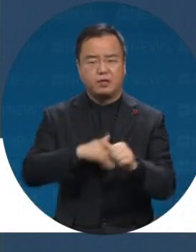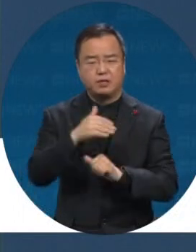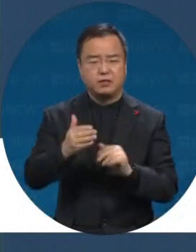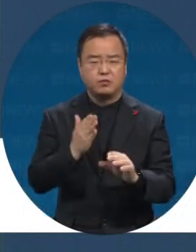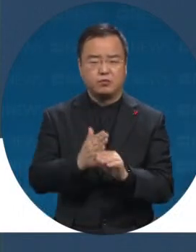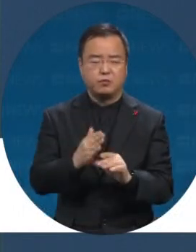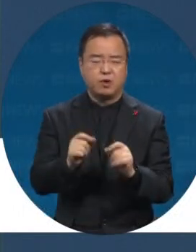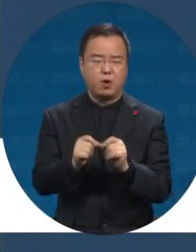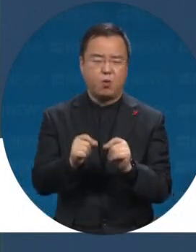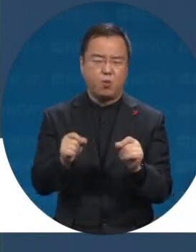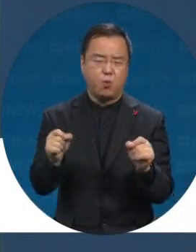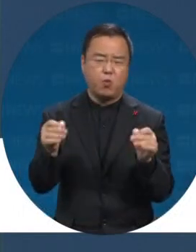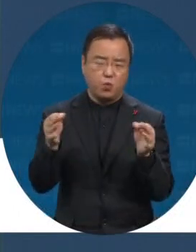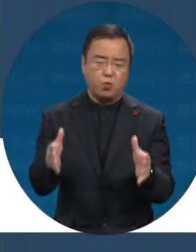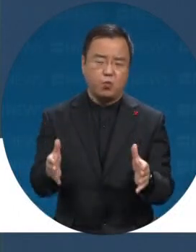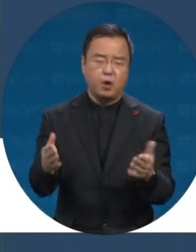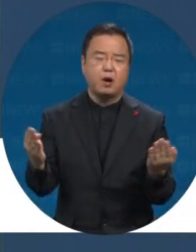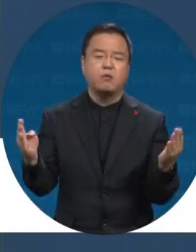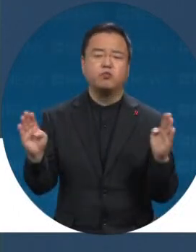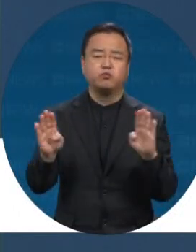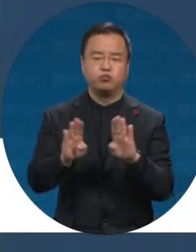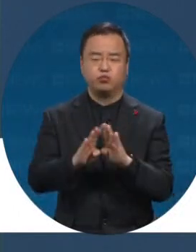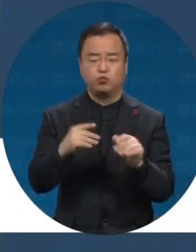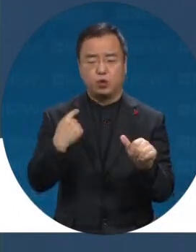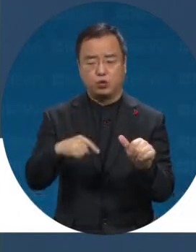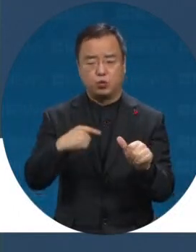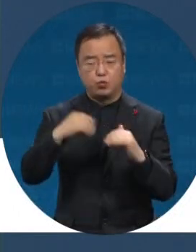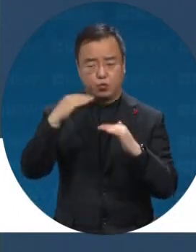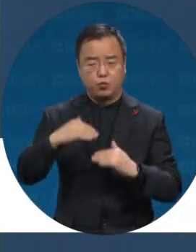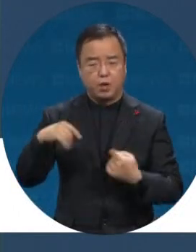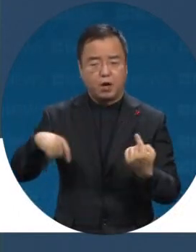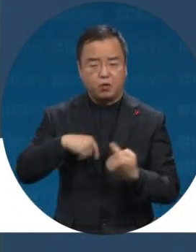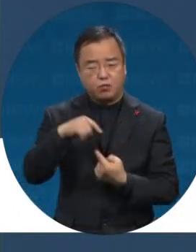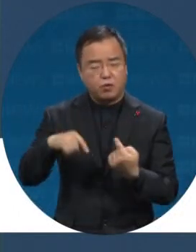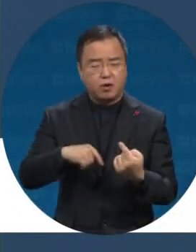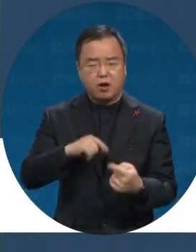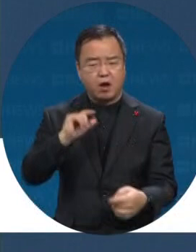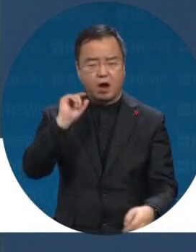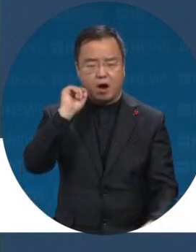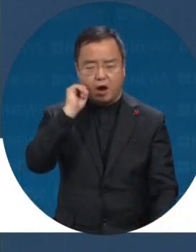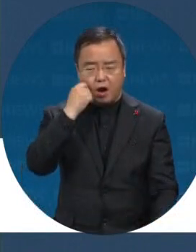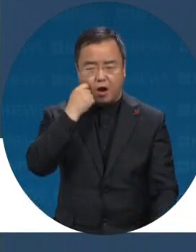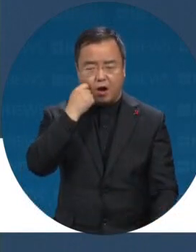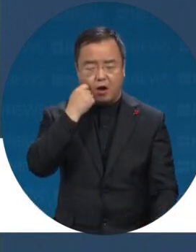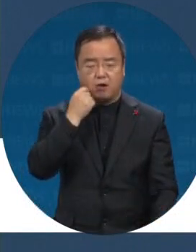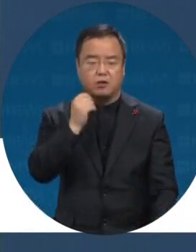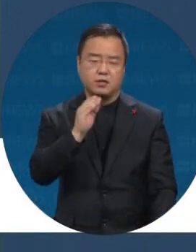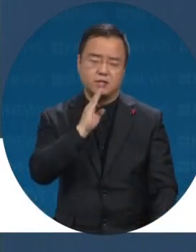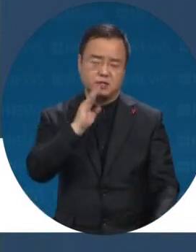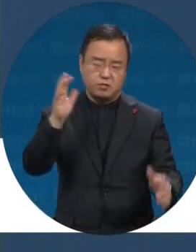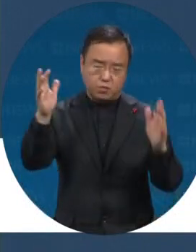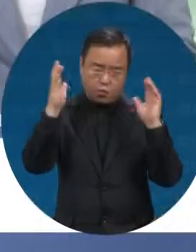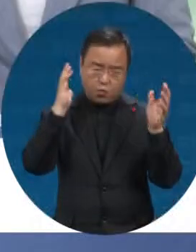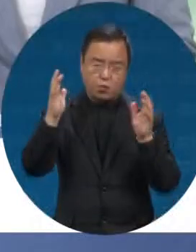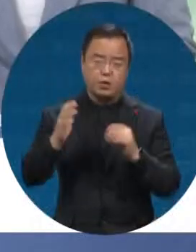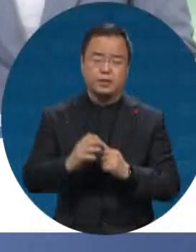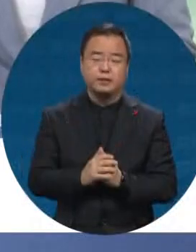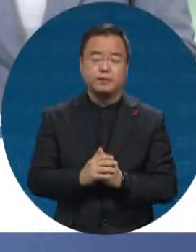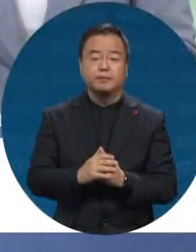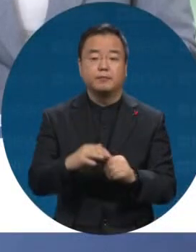장시간 문을 닫기도 했고 거의 교육과정 자체가 운영이 되기 힘들었을만큼 혼란스러운 시기였습니다